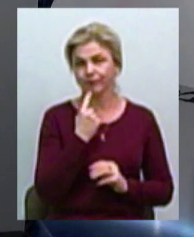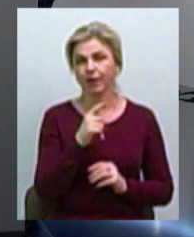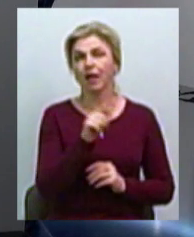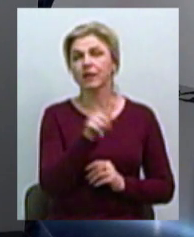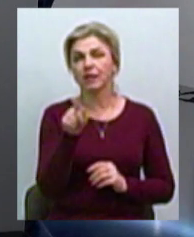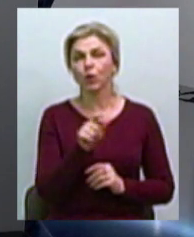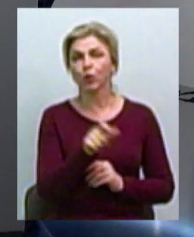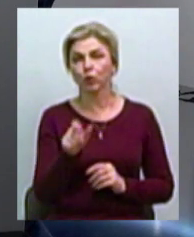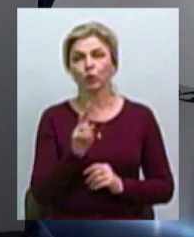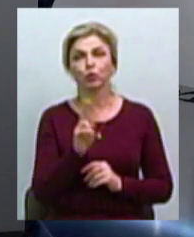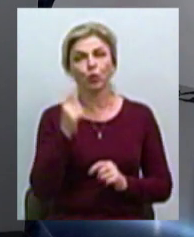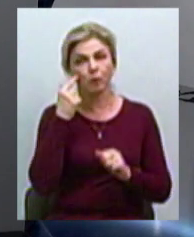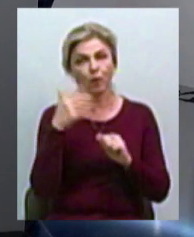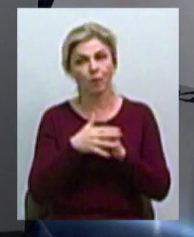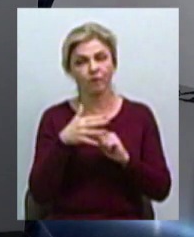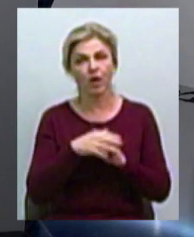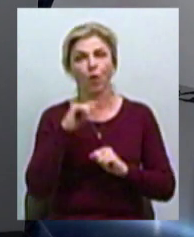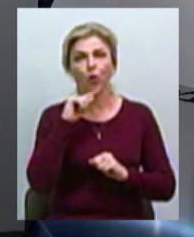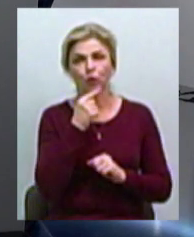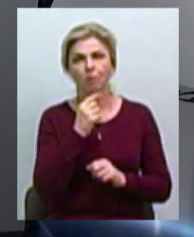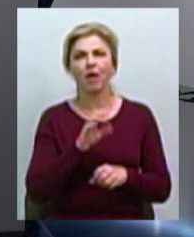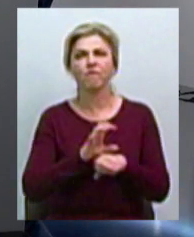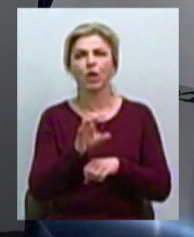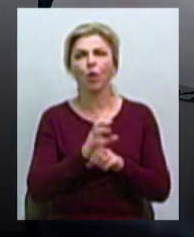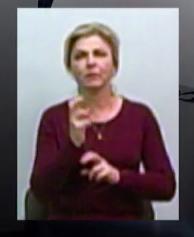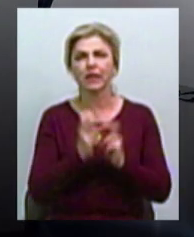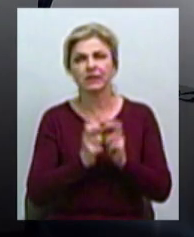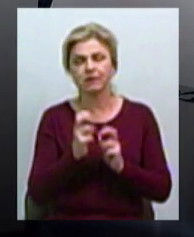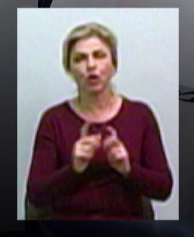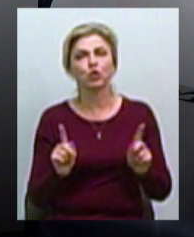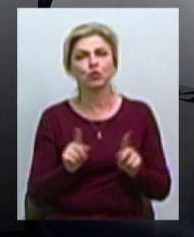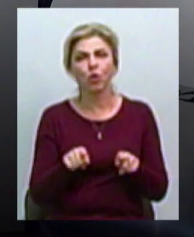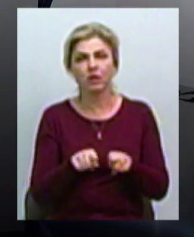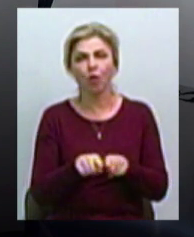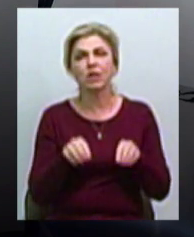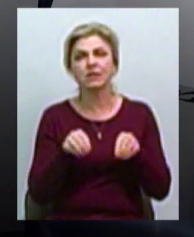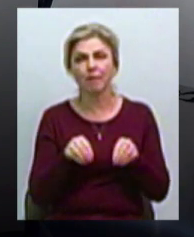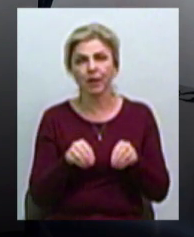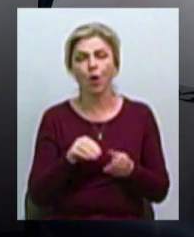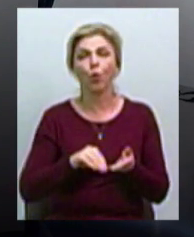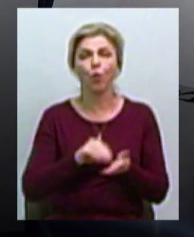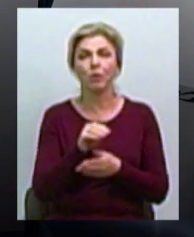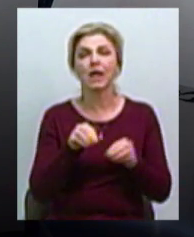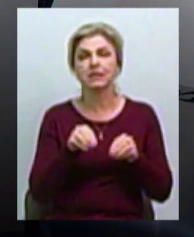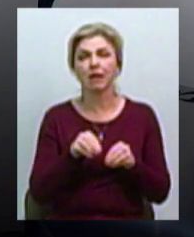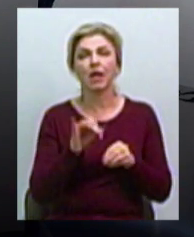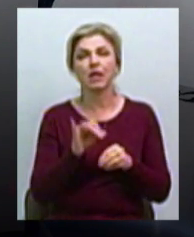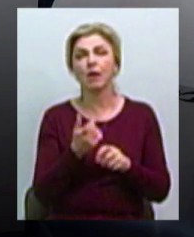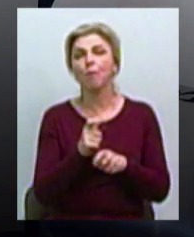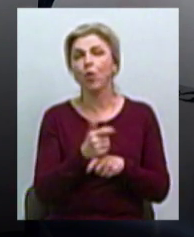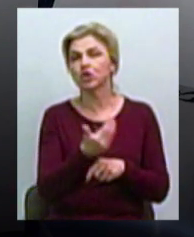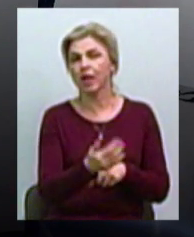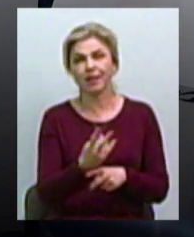які розумілися на економіці, на виробництві, на тому, що таке земля, як казав Марк Твен, купуйте землю, її більше не роблять,